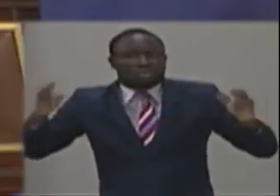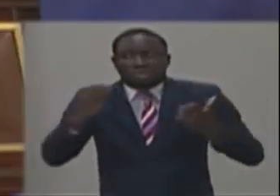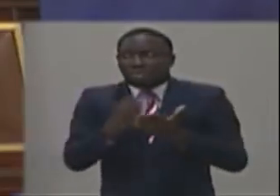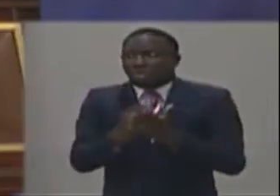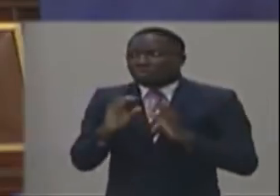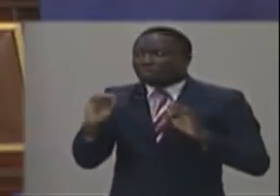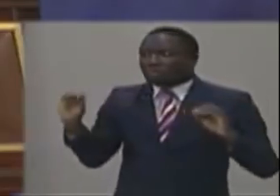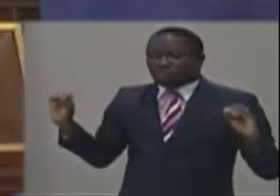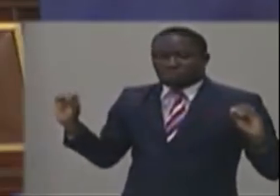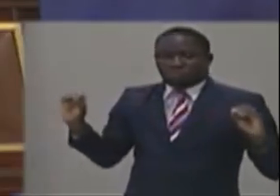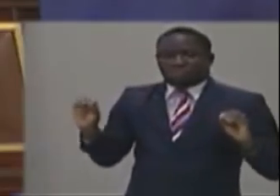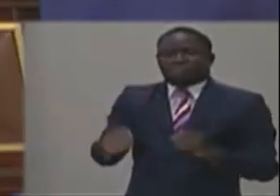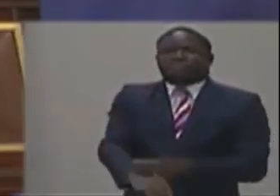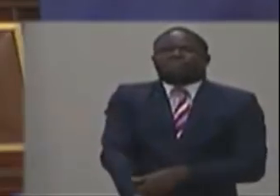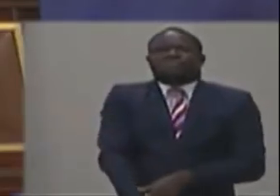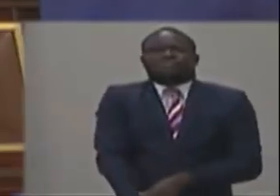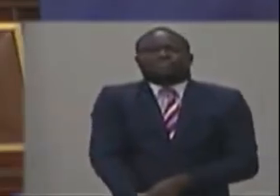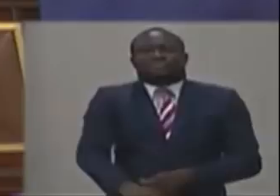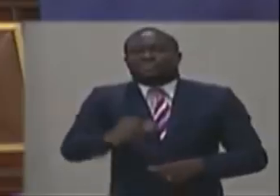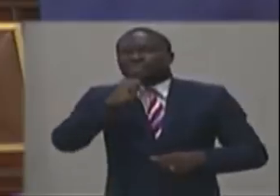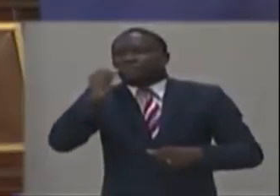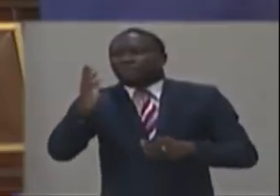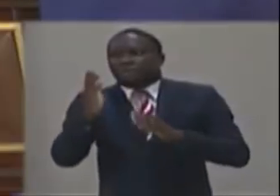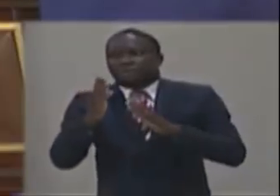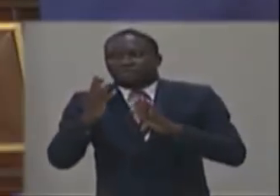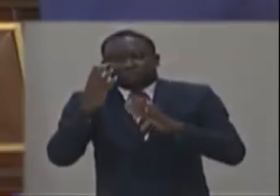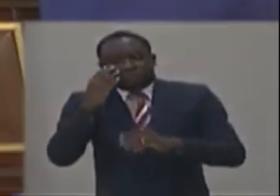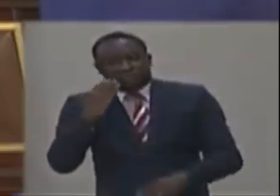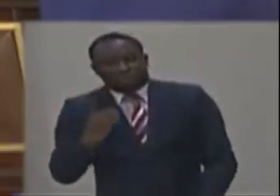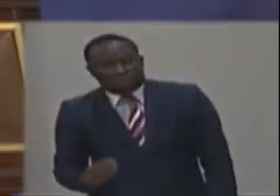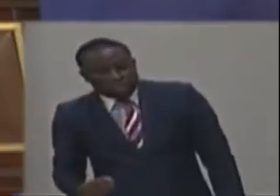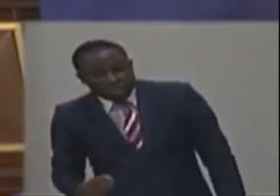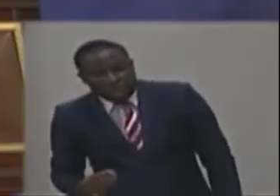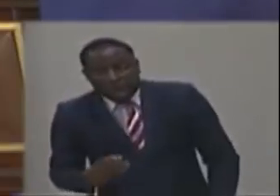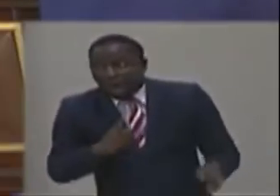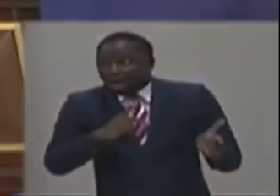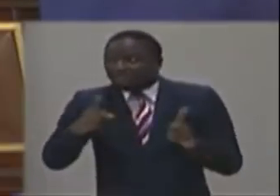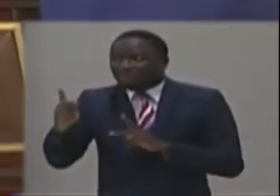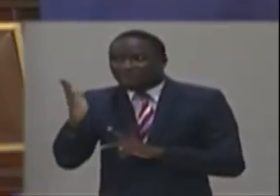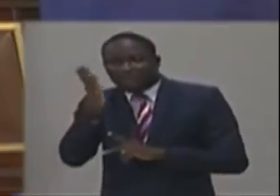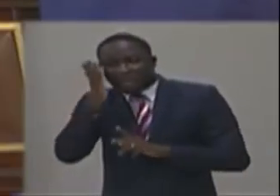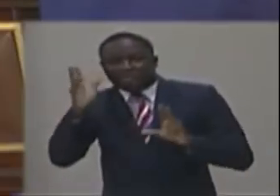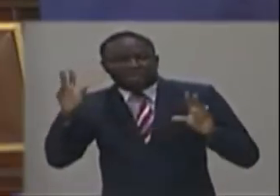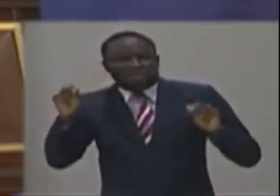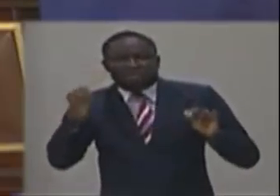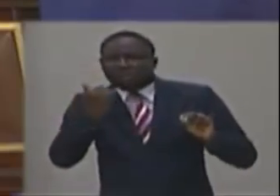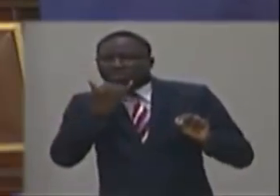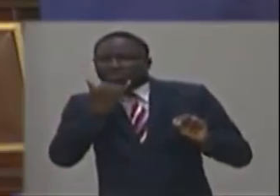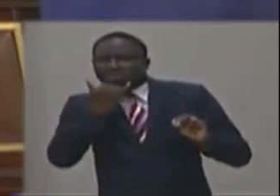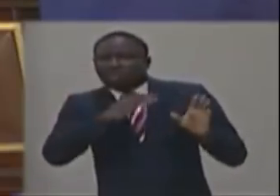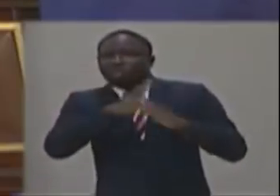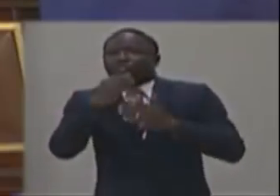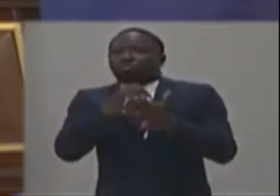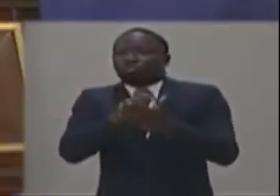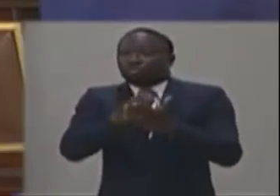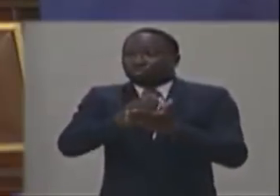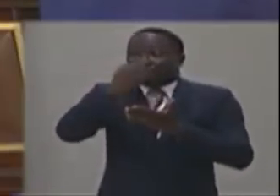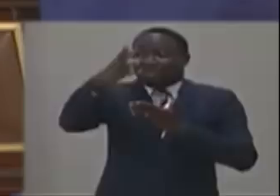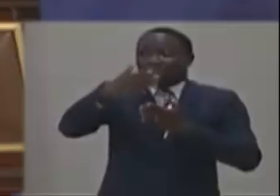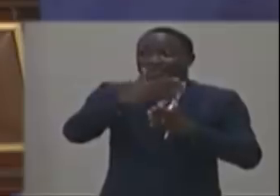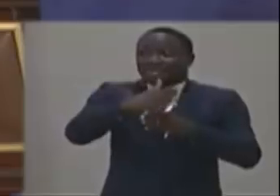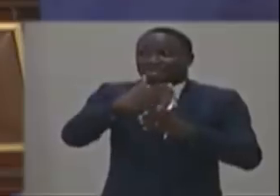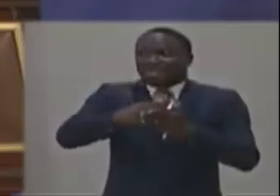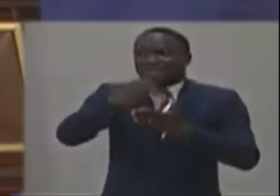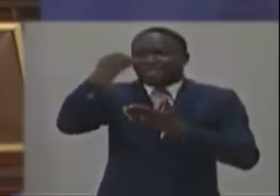prévenir vaut mieux que guérir. Ce n'est pas les dominants de nous pour nous prendre le ranger cabane. Tout l'argent qui dépensait déjà